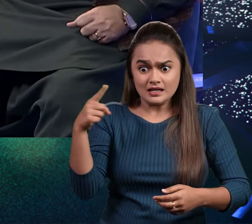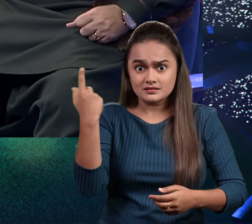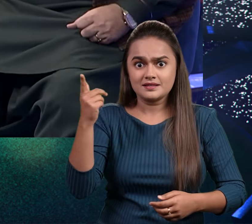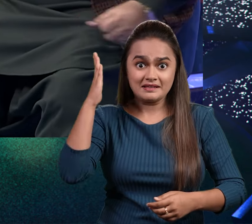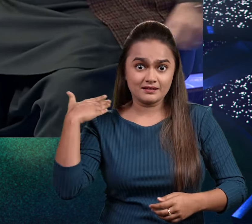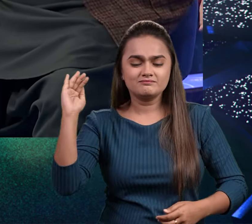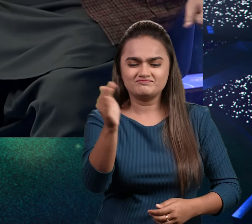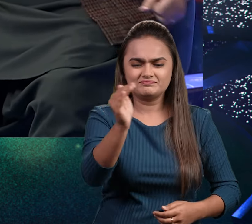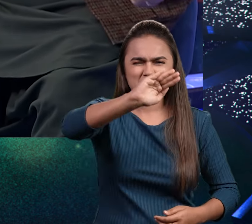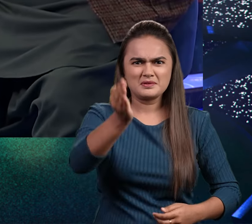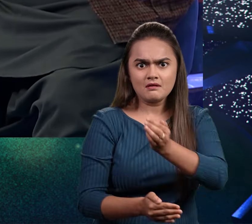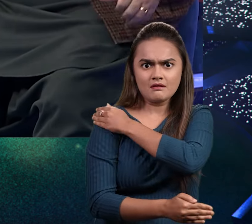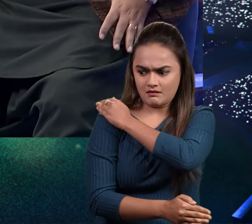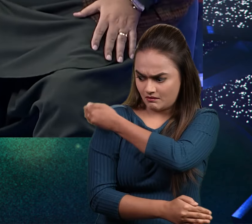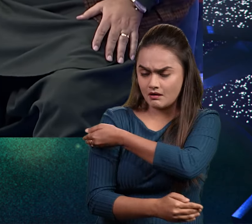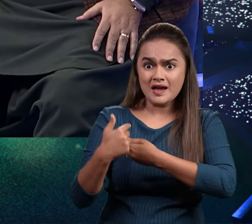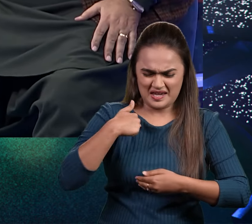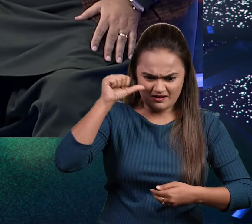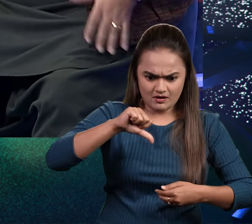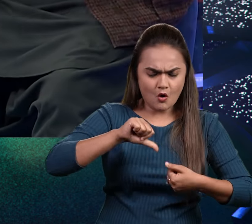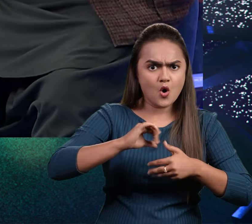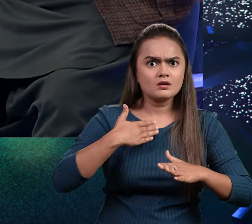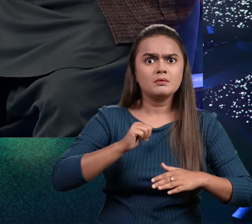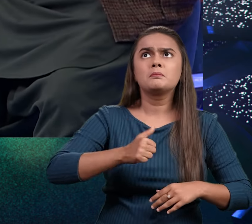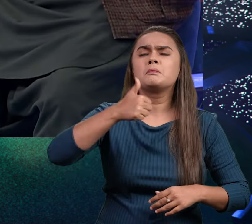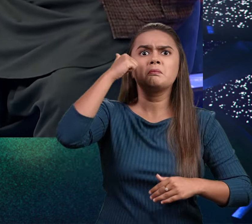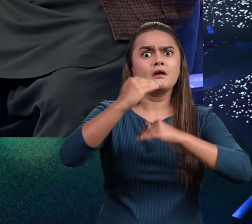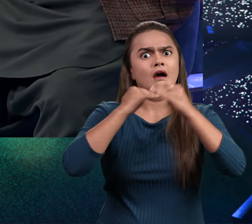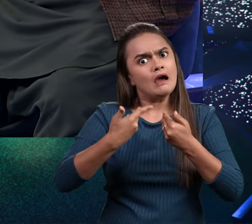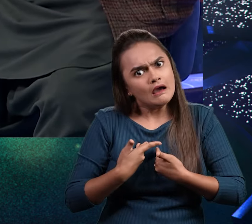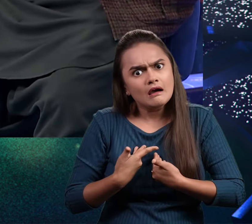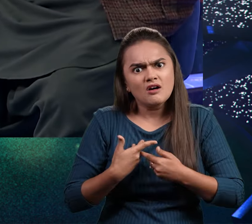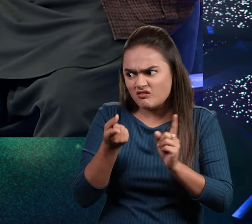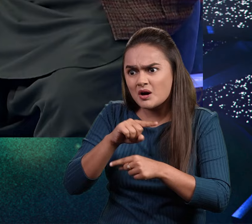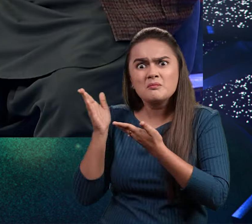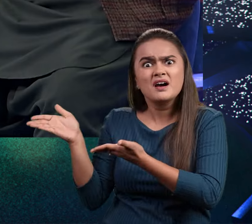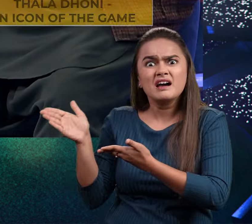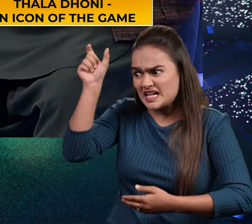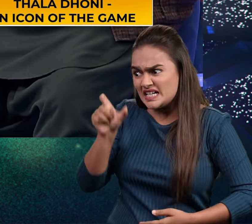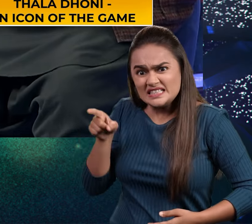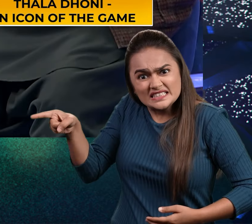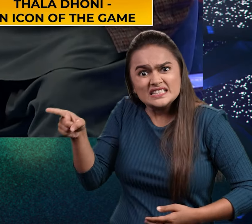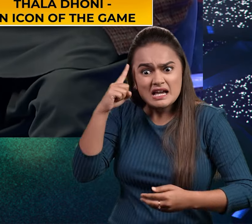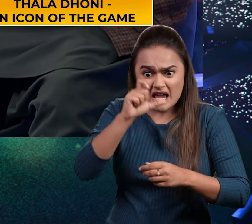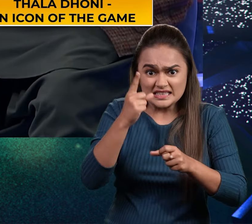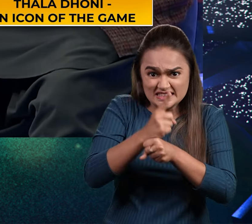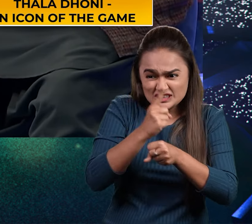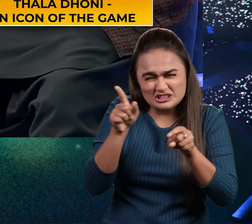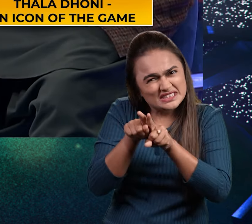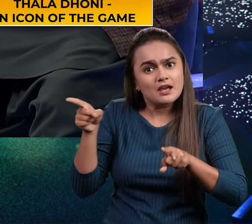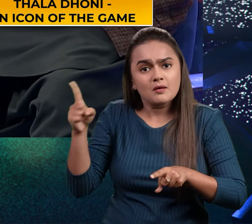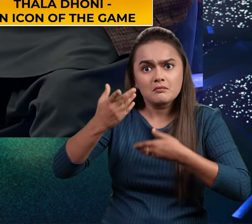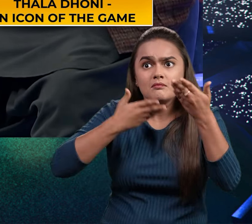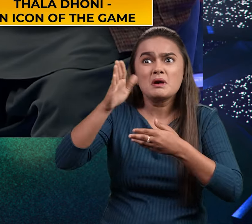बंदेने यह जो पीठ पे यूं हाथ फेराना मतलब हमारा पोटेंशल जो है वो अनलॉक किया यह ऐसा